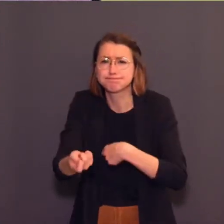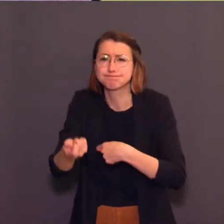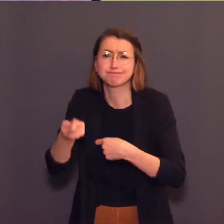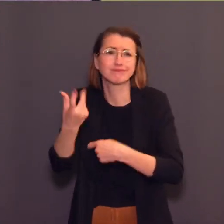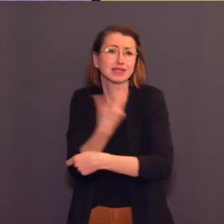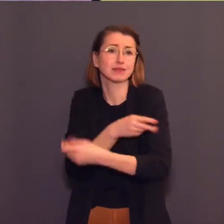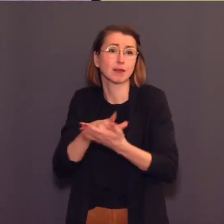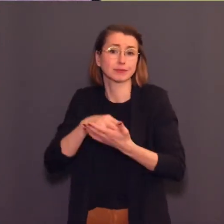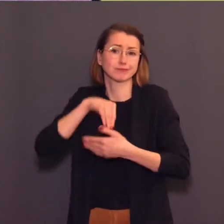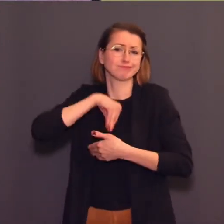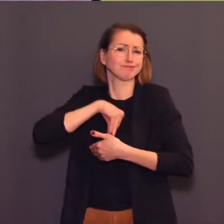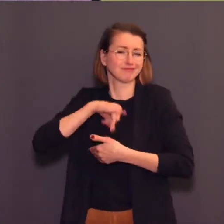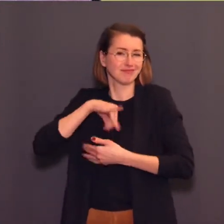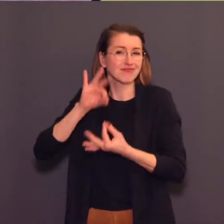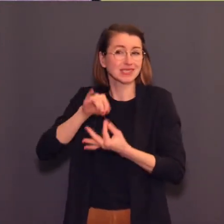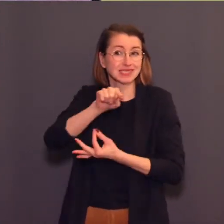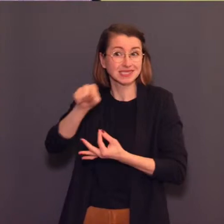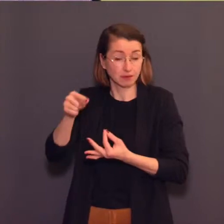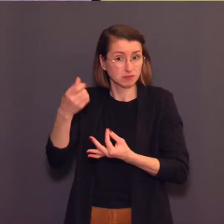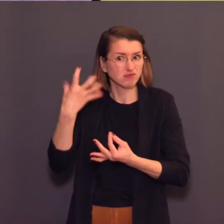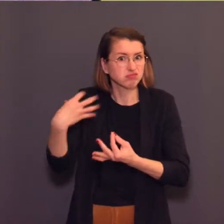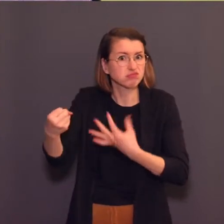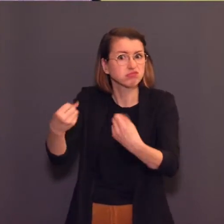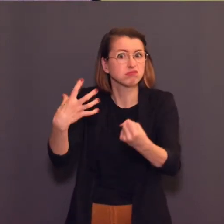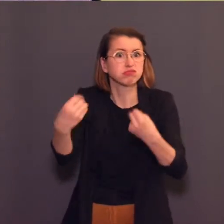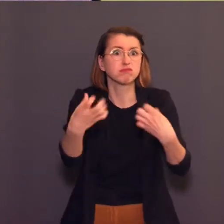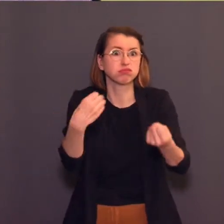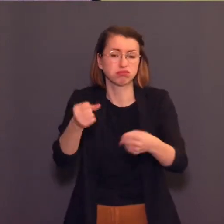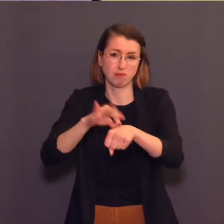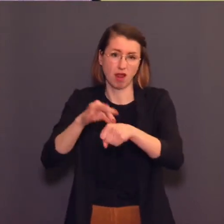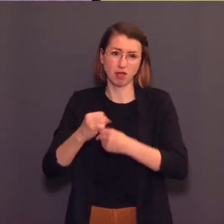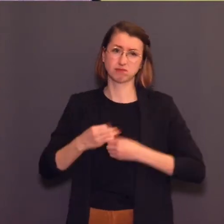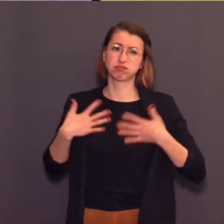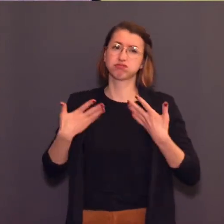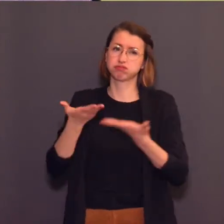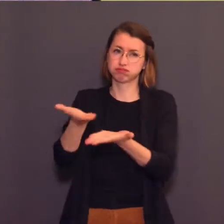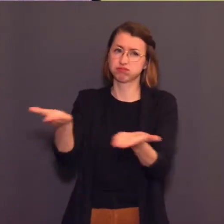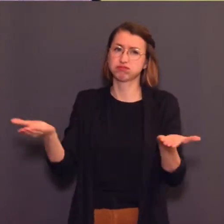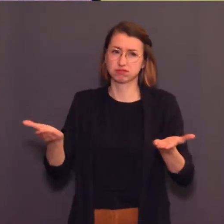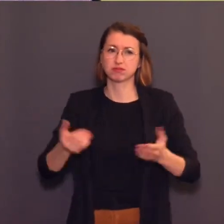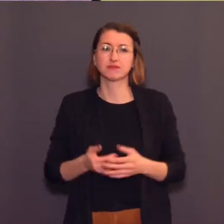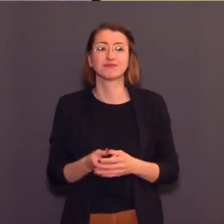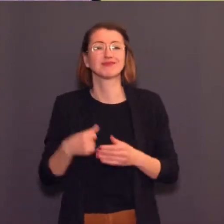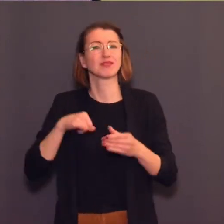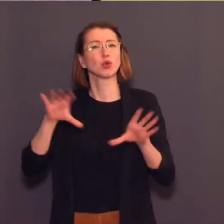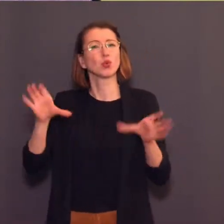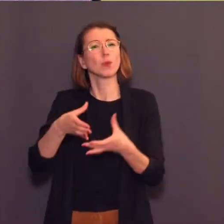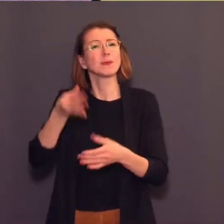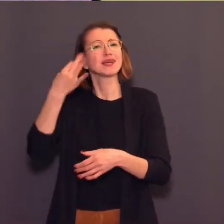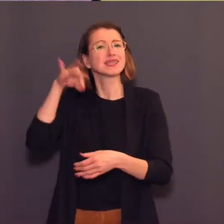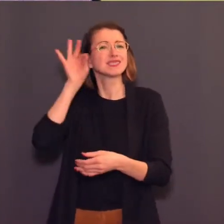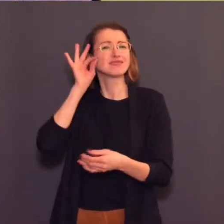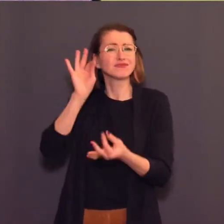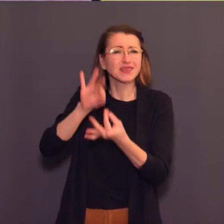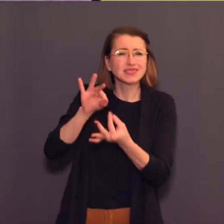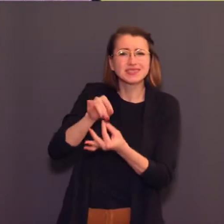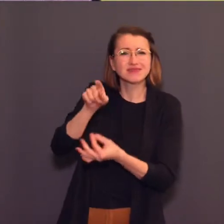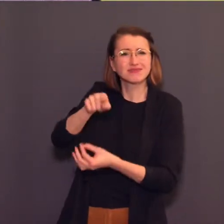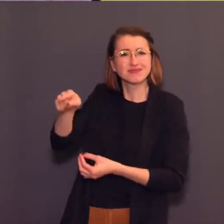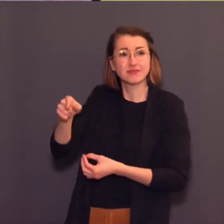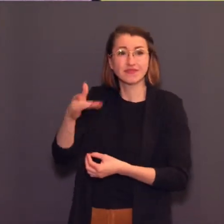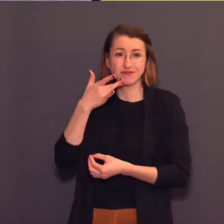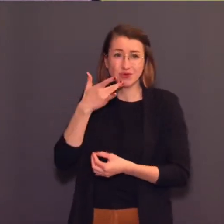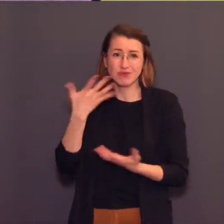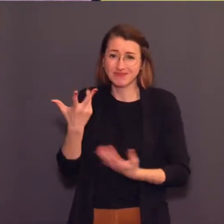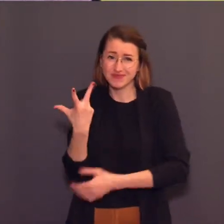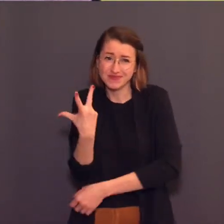contexte, tant que les groupes à risque et les personnes appartenant aux groupes à risque qui souhaitent être vaccinés n'ont pas reçu leurs 2 doses de